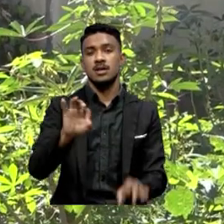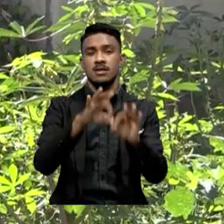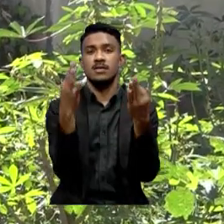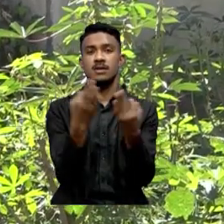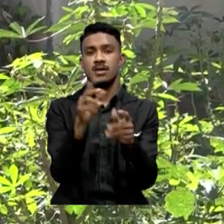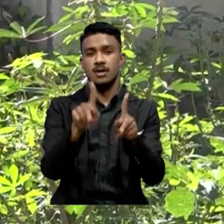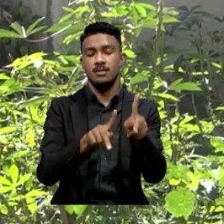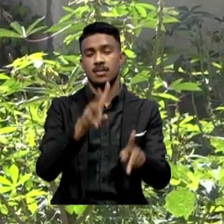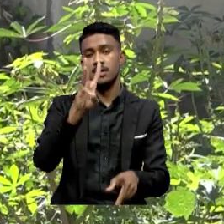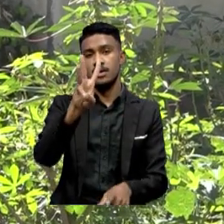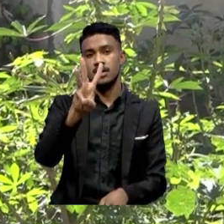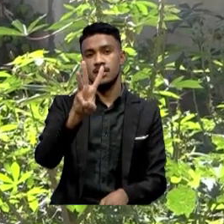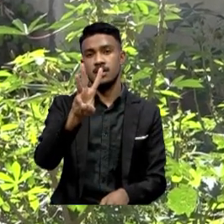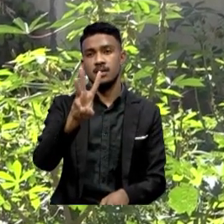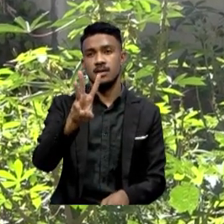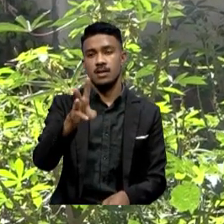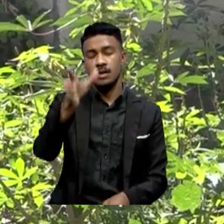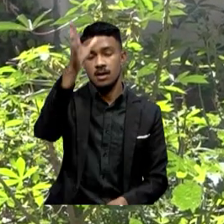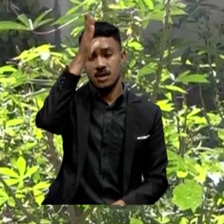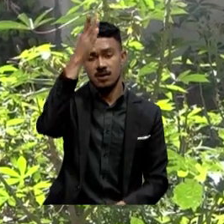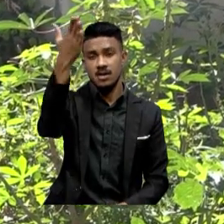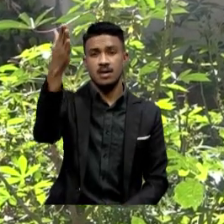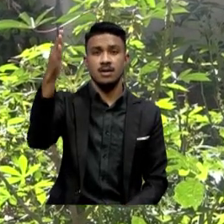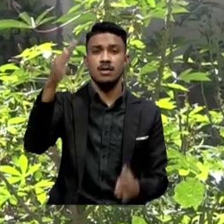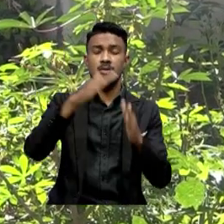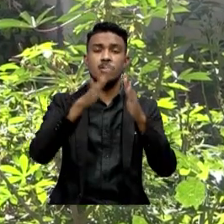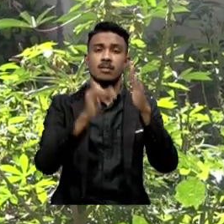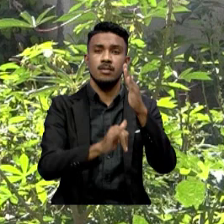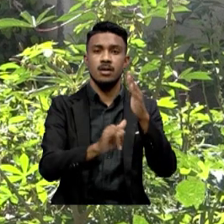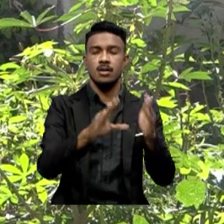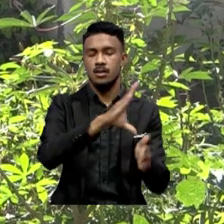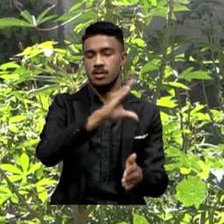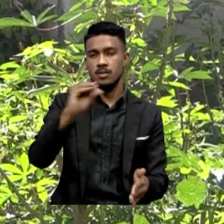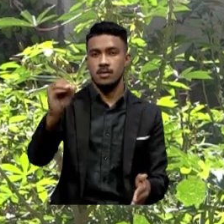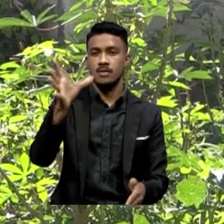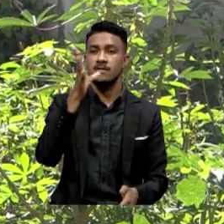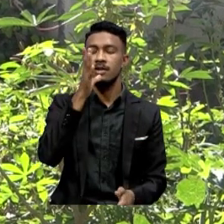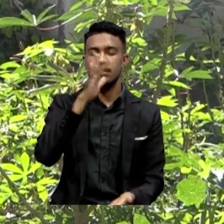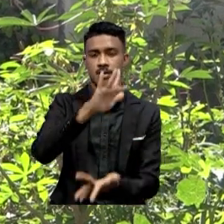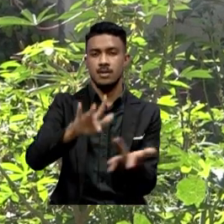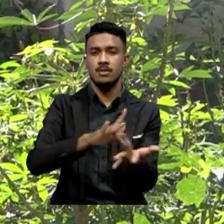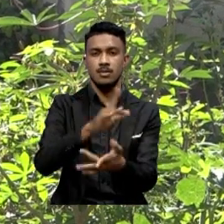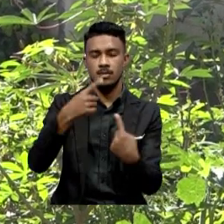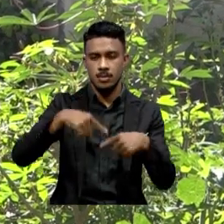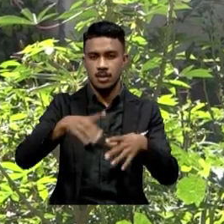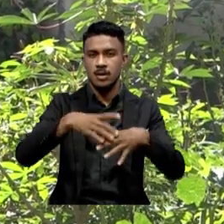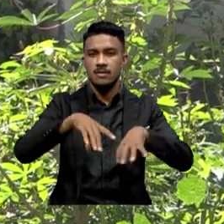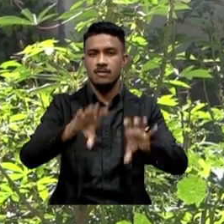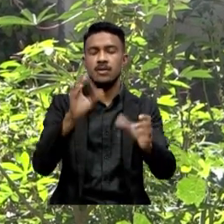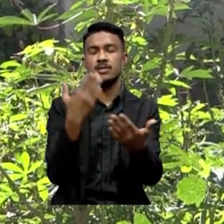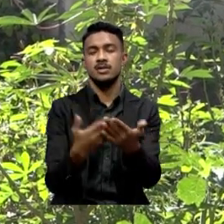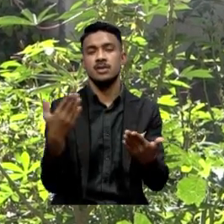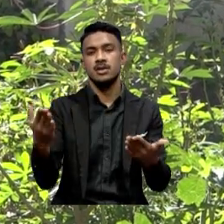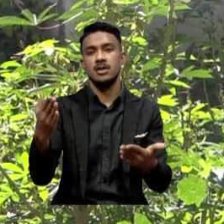ni. Katua si umade so fer git no biasa fila lima hori sustenta malara. Katua sne desde inicio